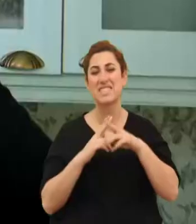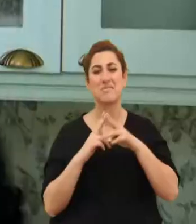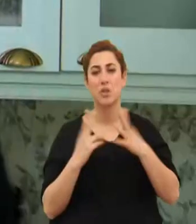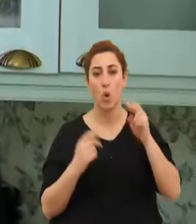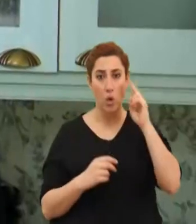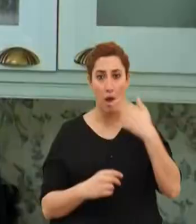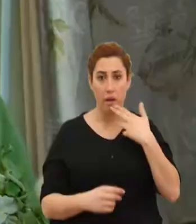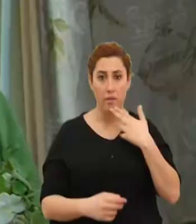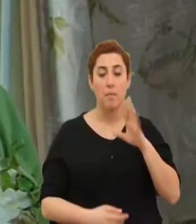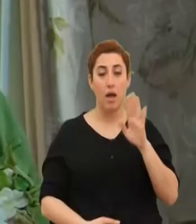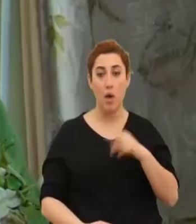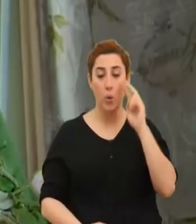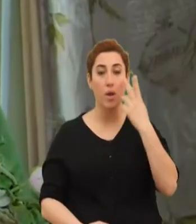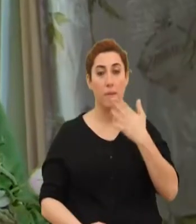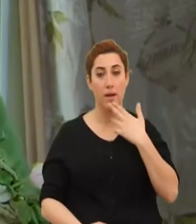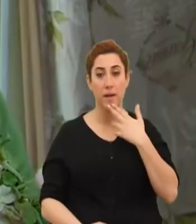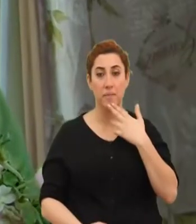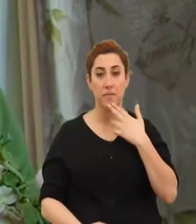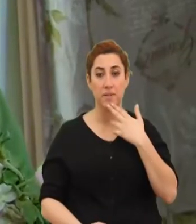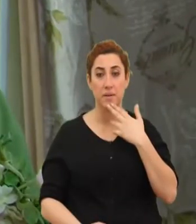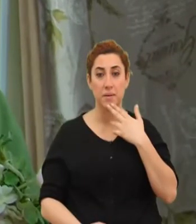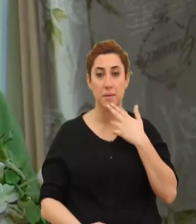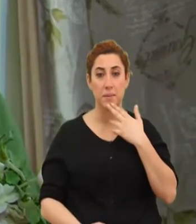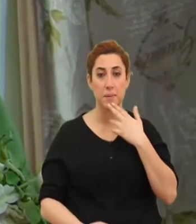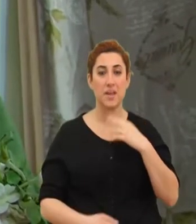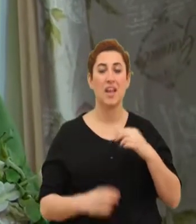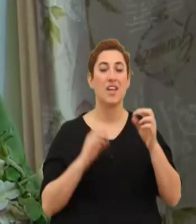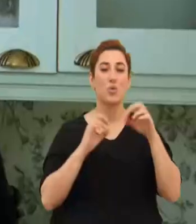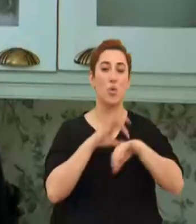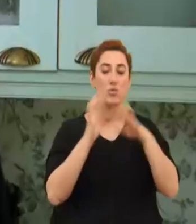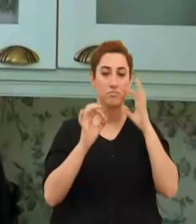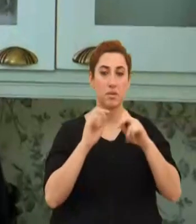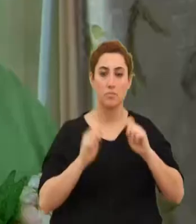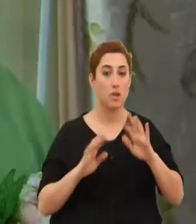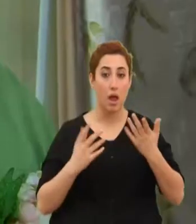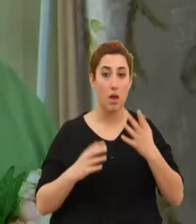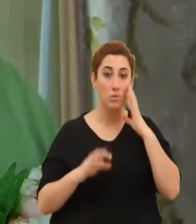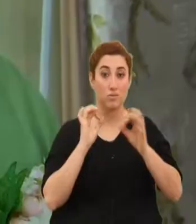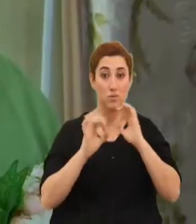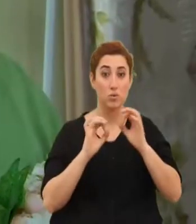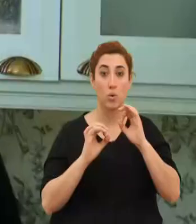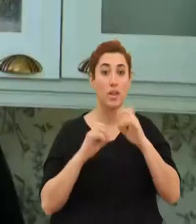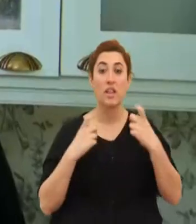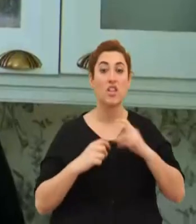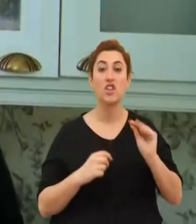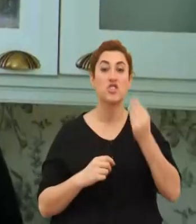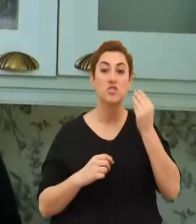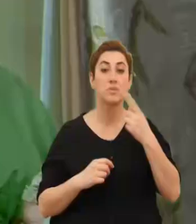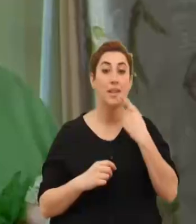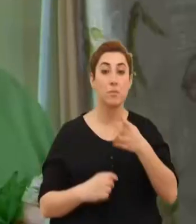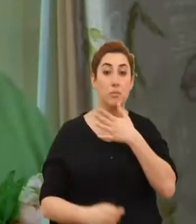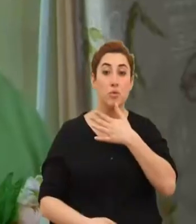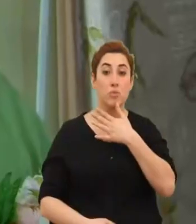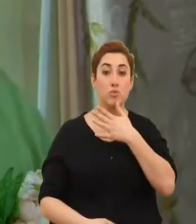neydi? Rüyam Hanım'la. Rüyam Hanım. İyi diyorsun, çıkap yaptırmışlar. Çıkaptı da çıkmış biliyor musun? Çıkap dedimiş